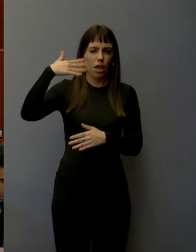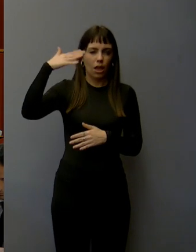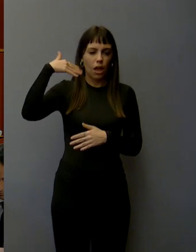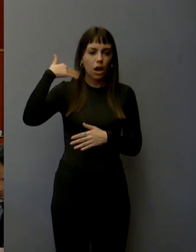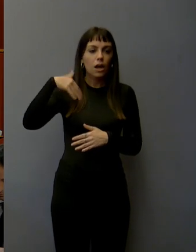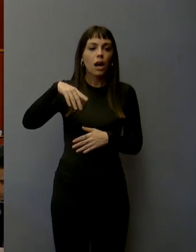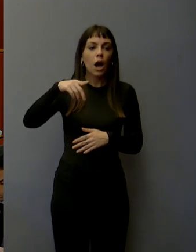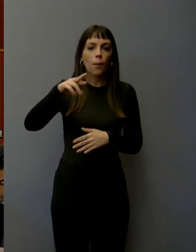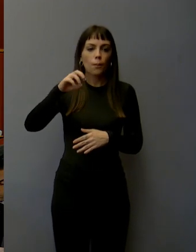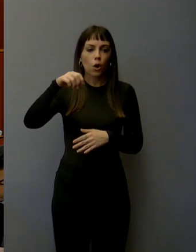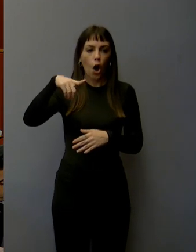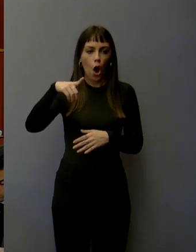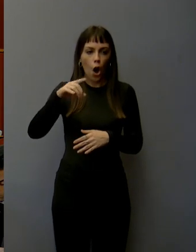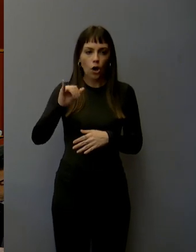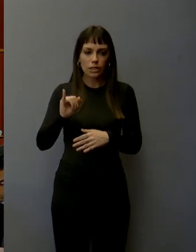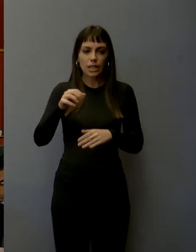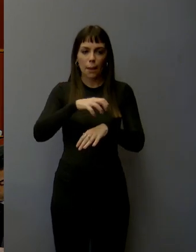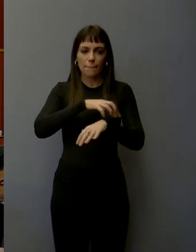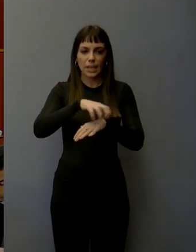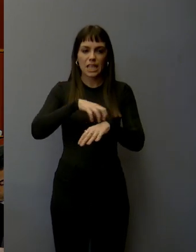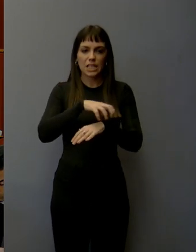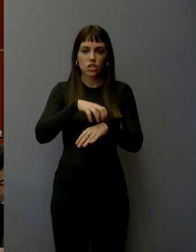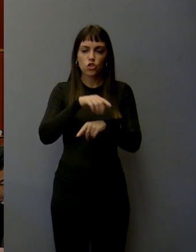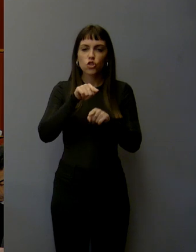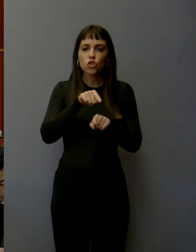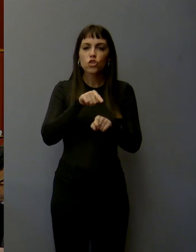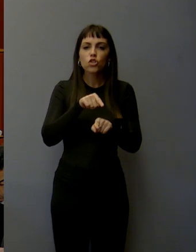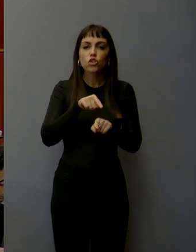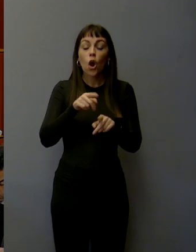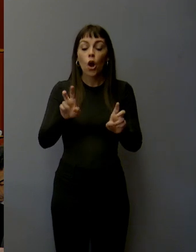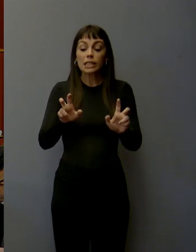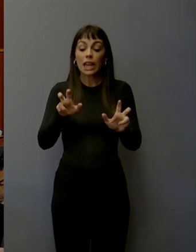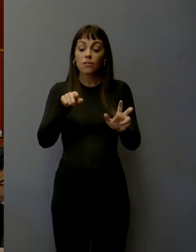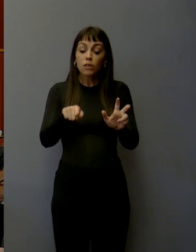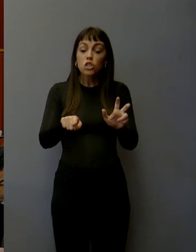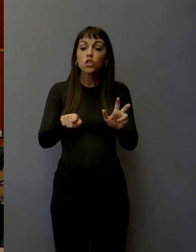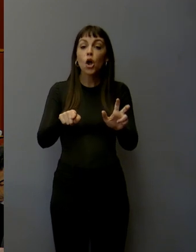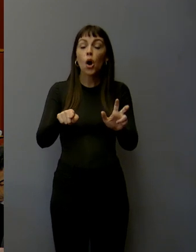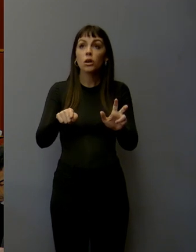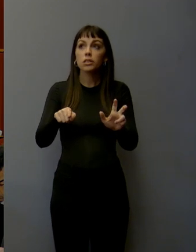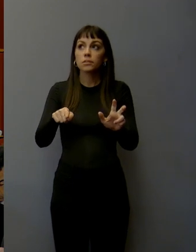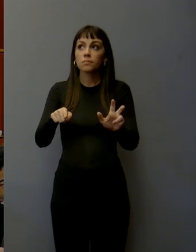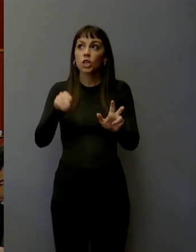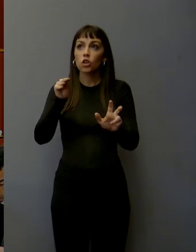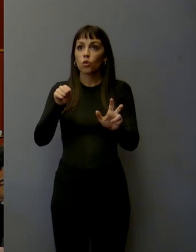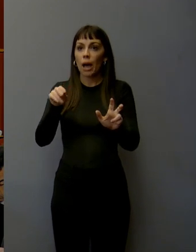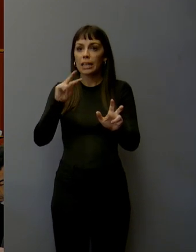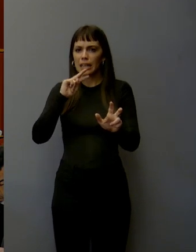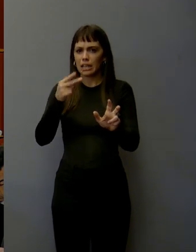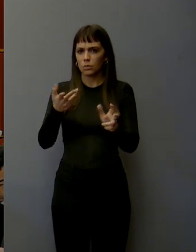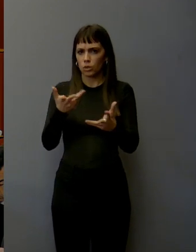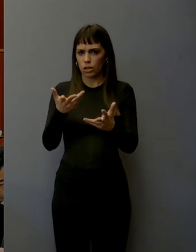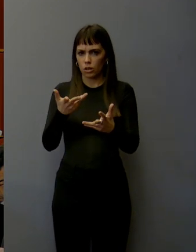Tomaso Padoan in una nota in una nota tribuna televisiva rispondendo a una domanda disse la polemica